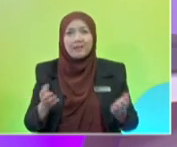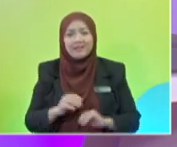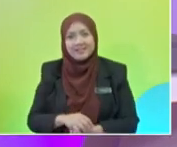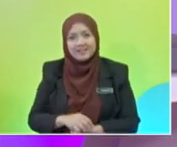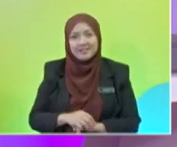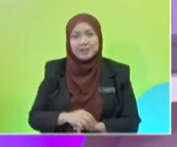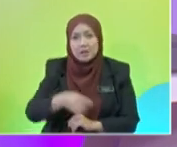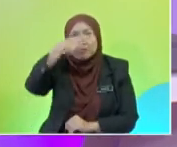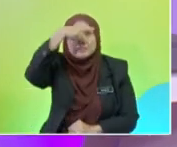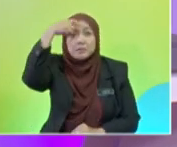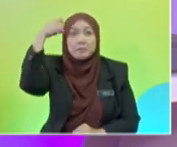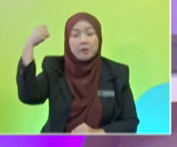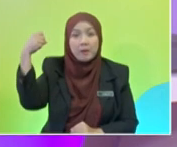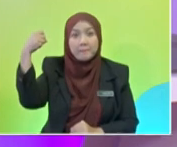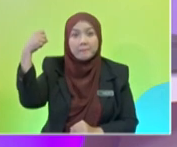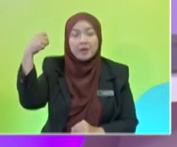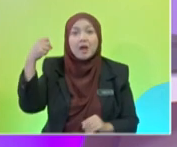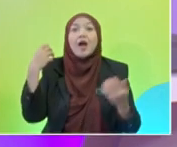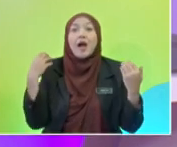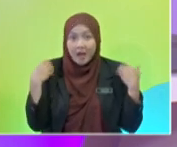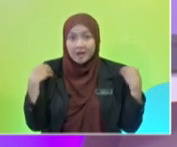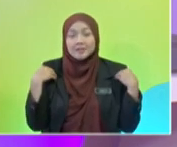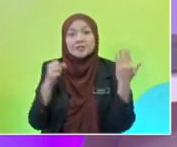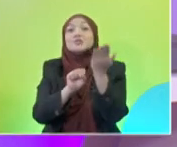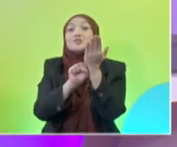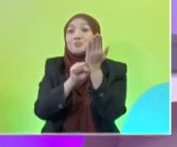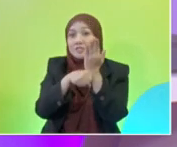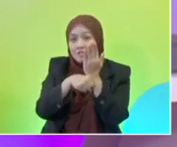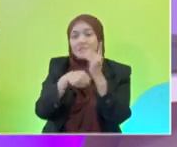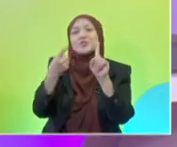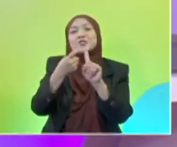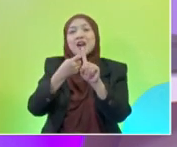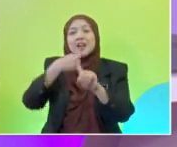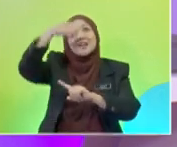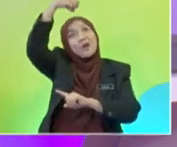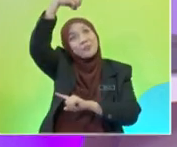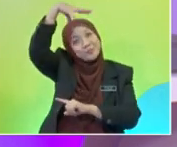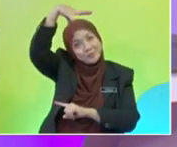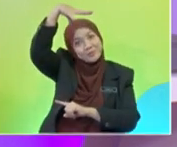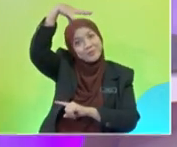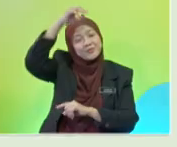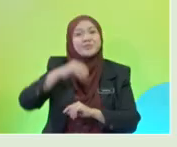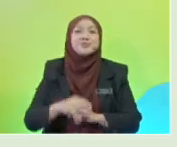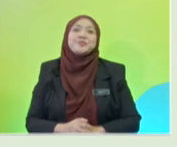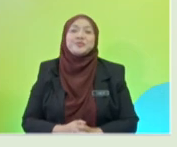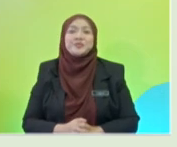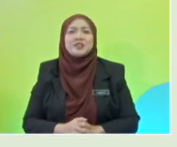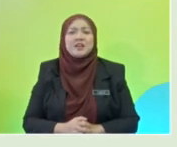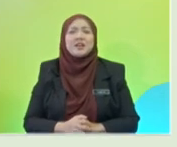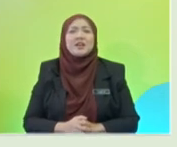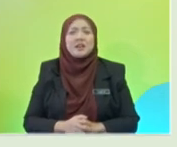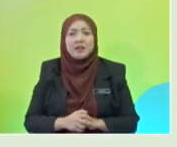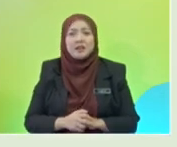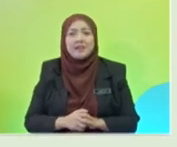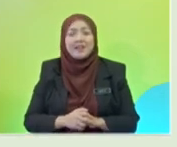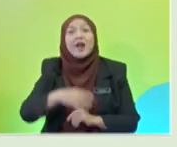kita ada sumber cahaya daripada lampu Oke lampu juga merupakan sumber cahaya